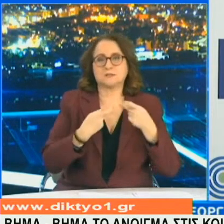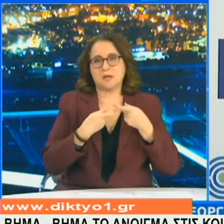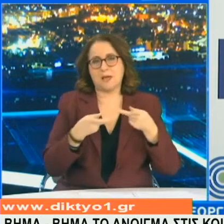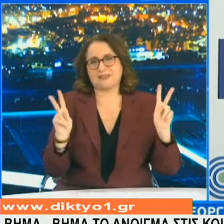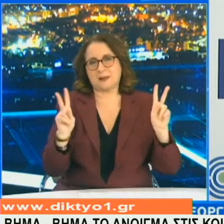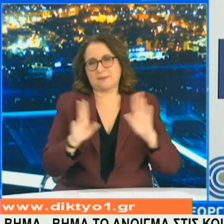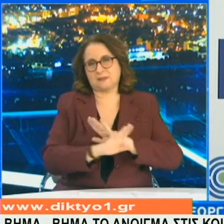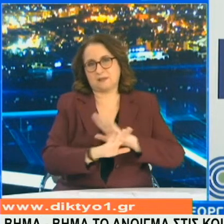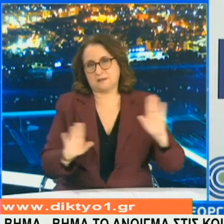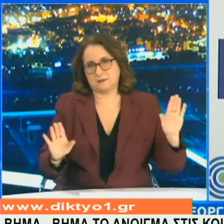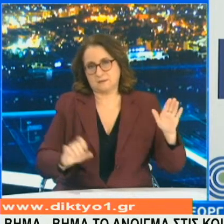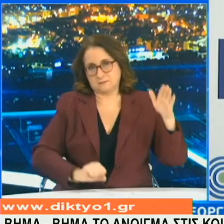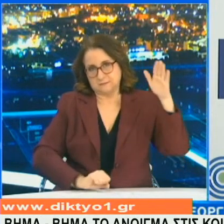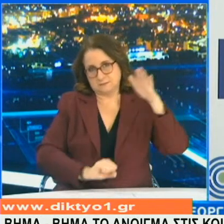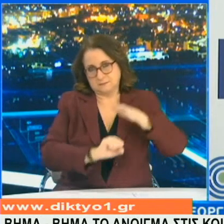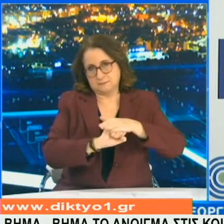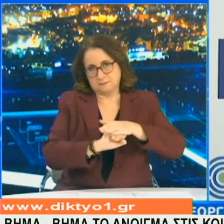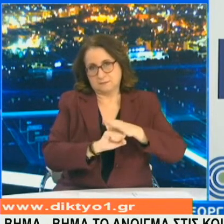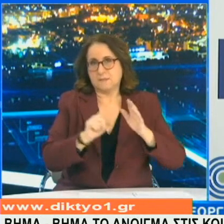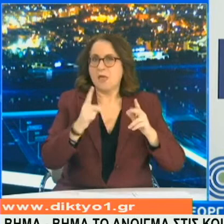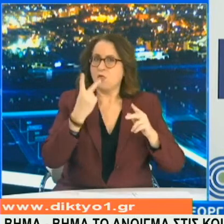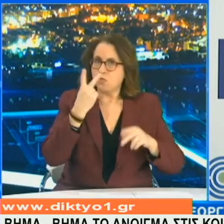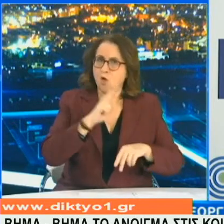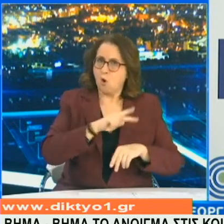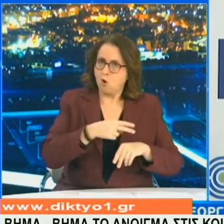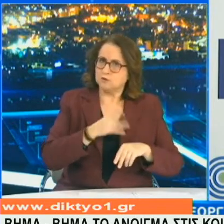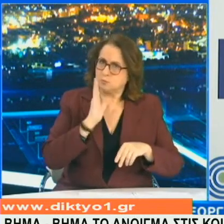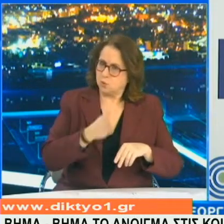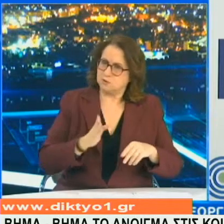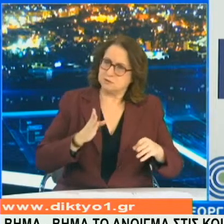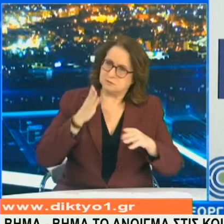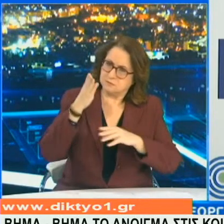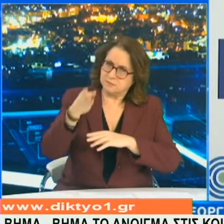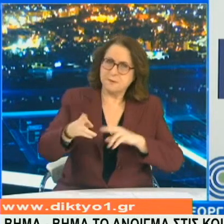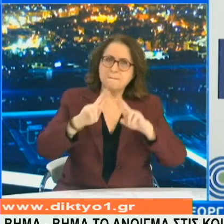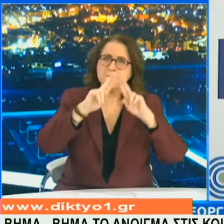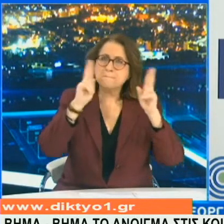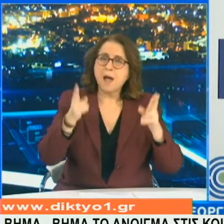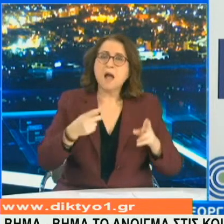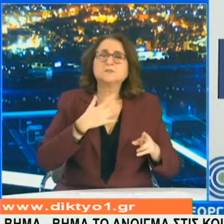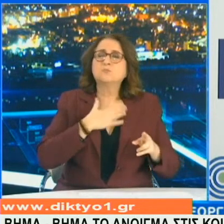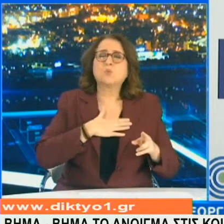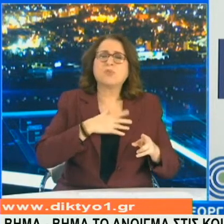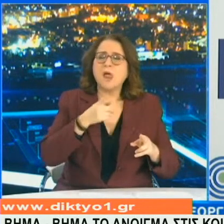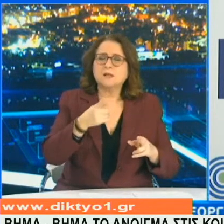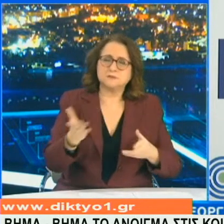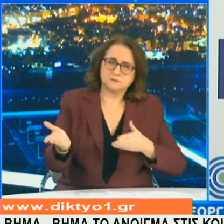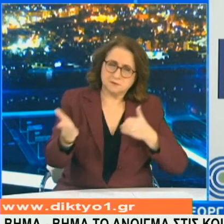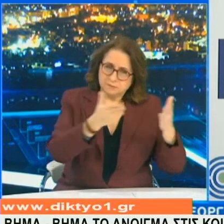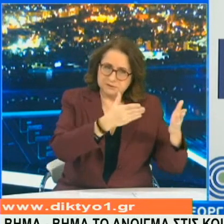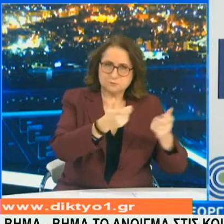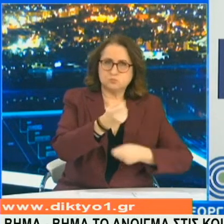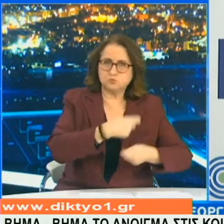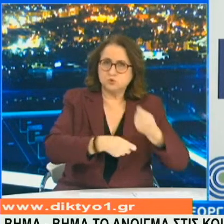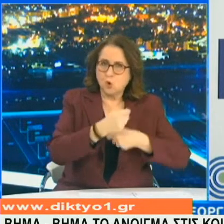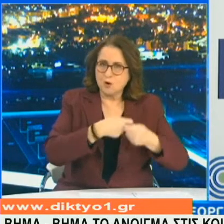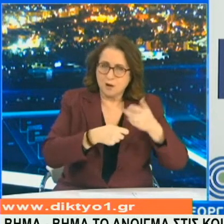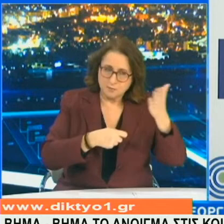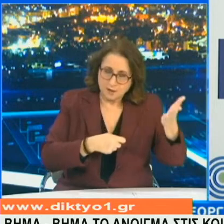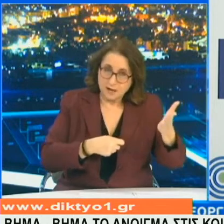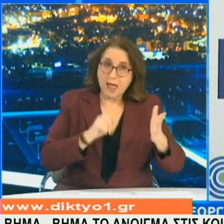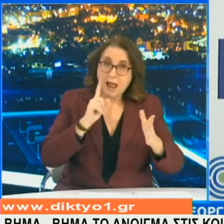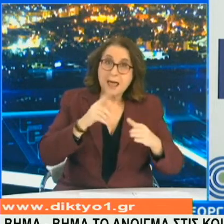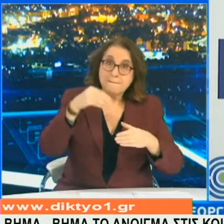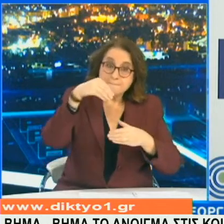θα μπορεί ο καταναλωτής ελεύθερα να πηγαίνει στο κατάστημα της επιλογής του και να κάνει τα ψώνια που επιθυμεί εντός